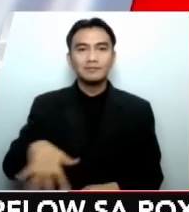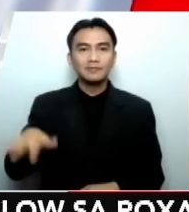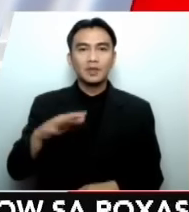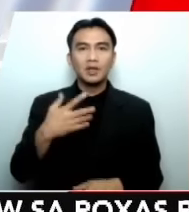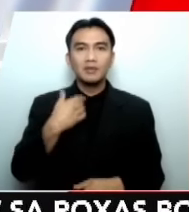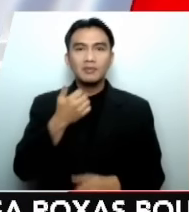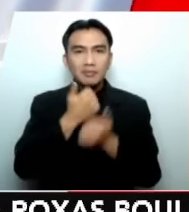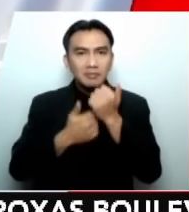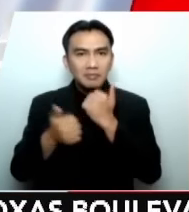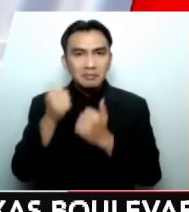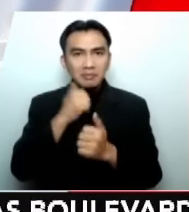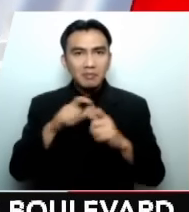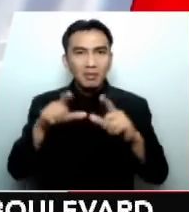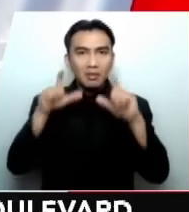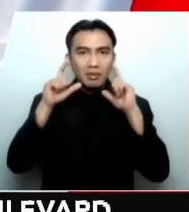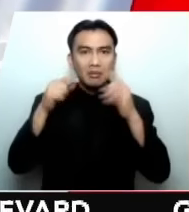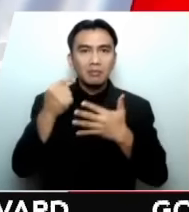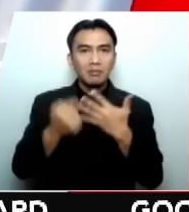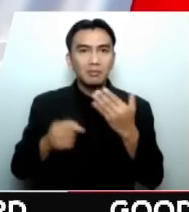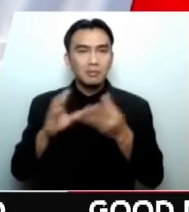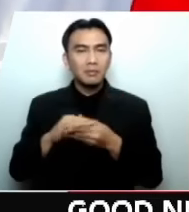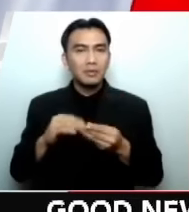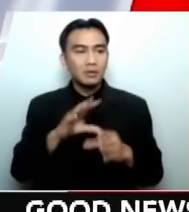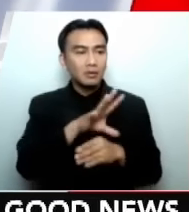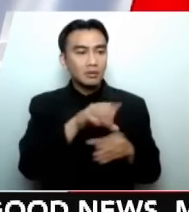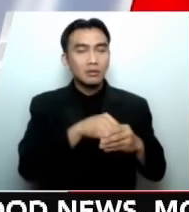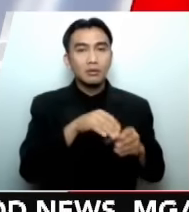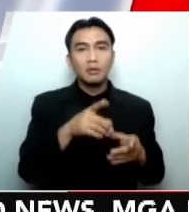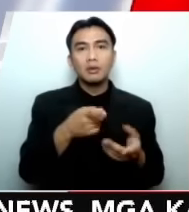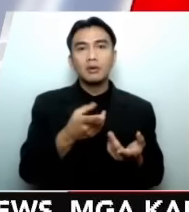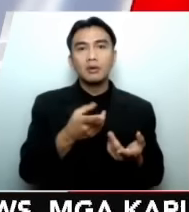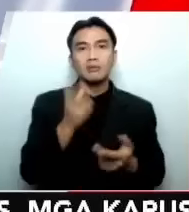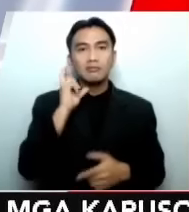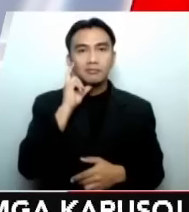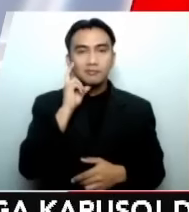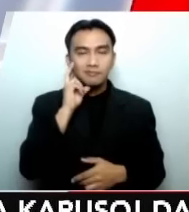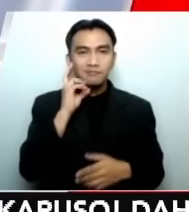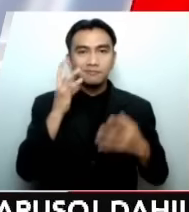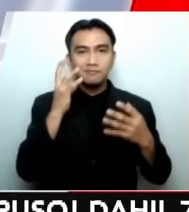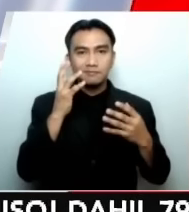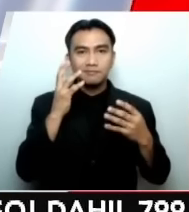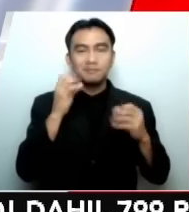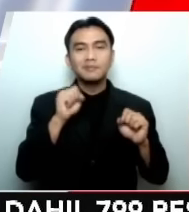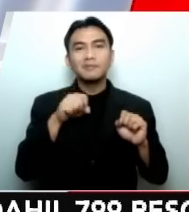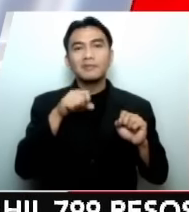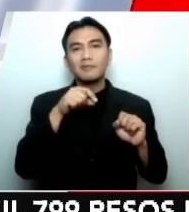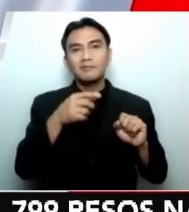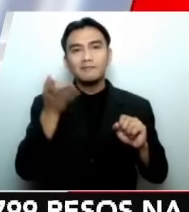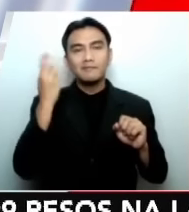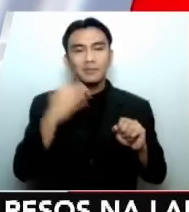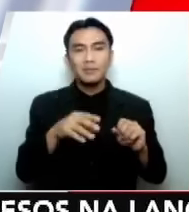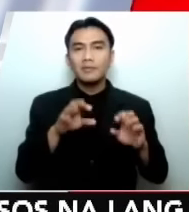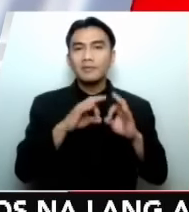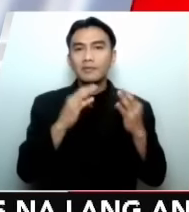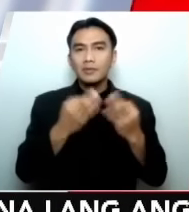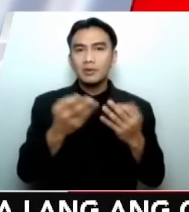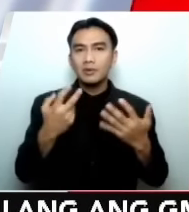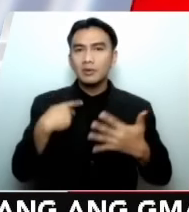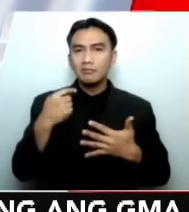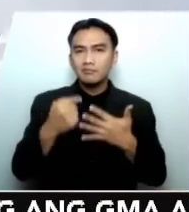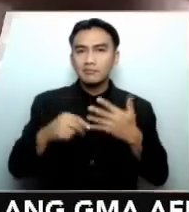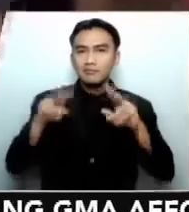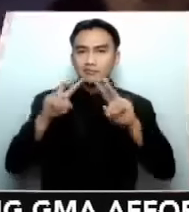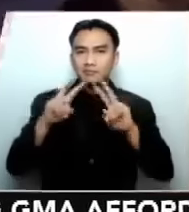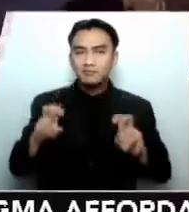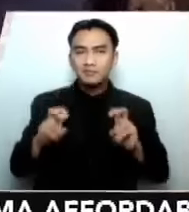para idamay sila Duterte family doon sa kapupuntahan ng mga imbestigasyong walang